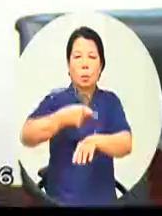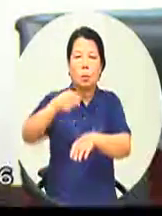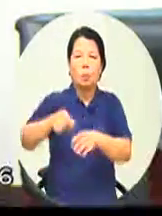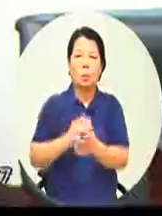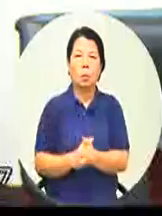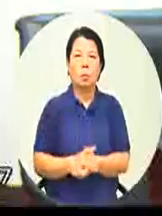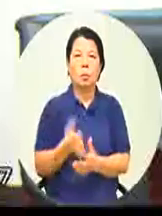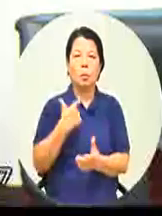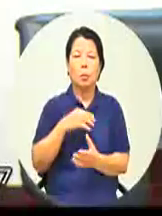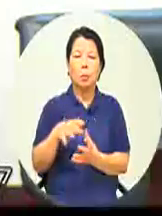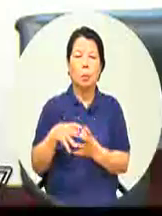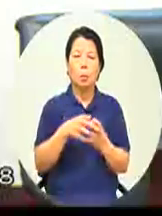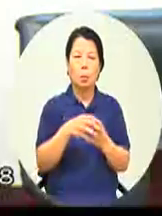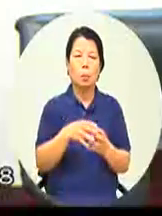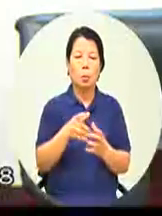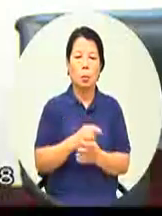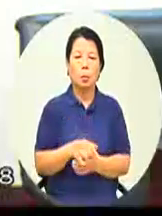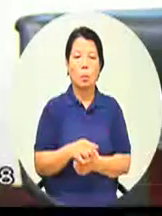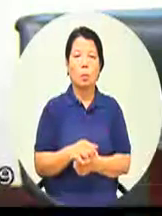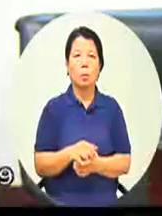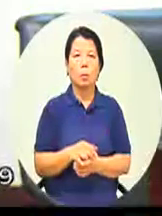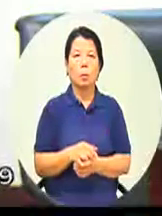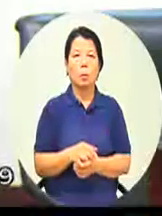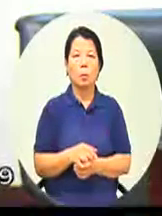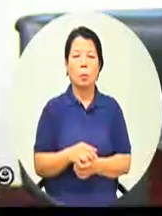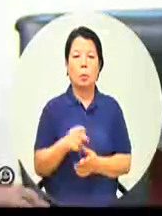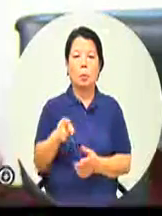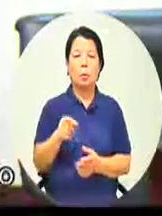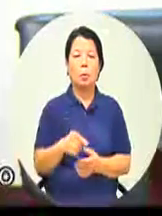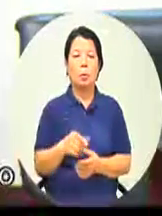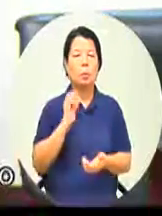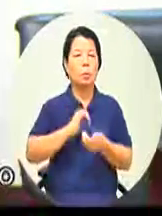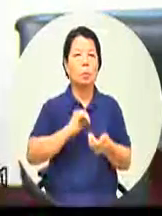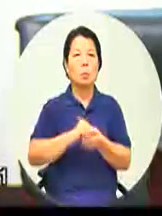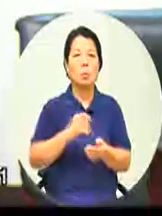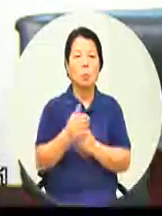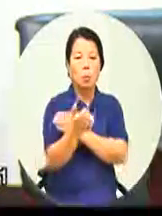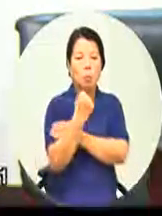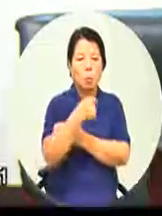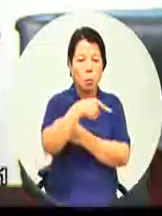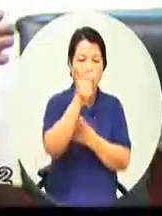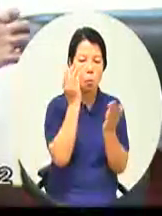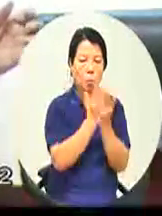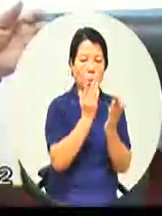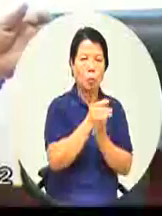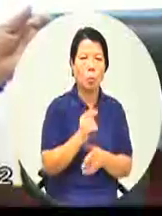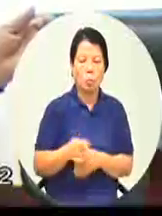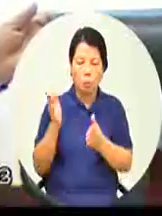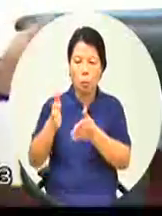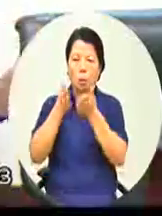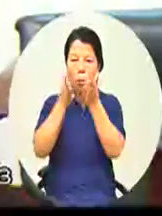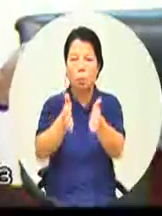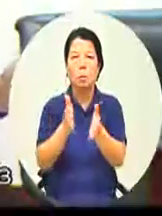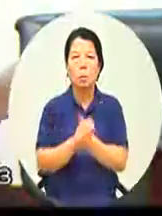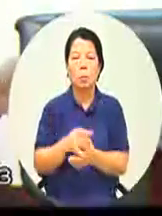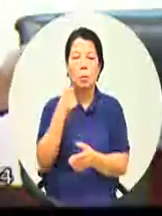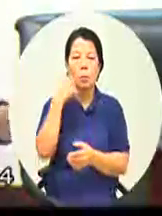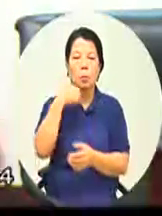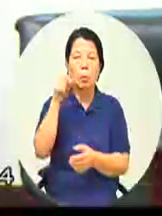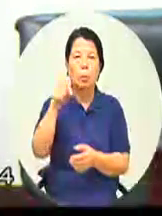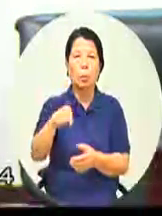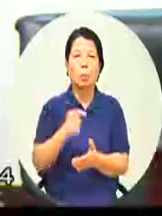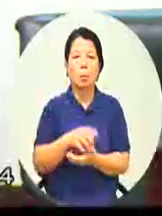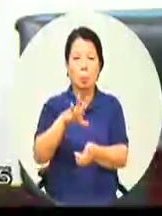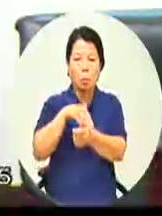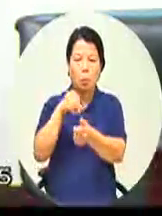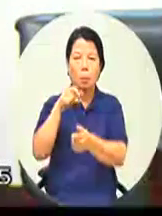角度学习另外一个角度，他不用一定的认真去读书，但是会去朝他有兴趣的方向去